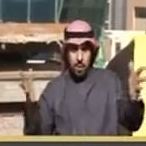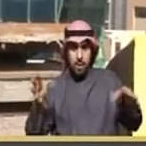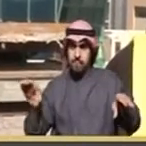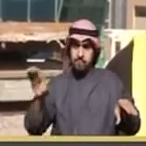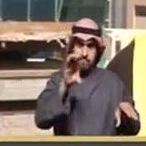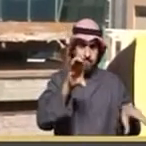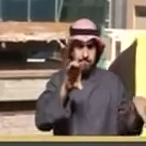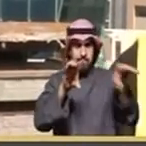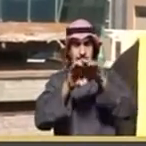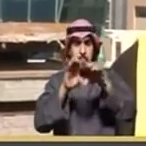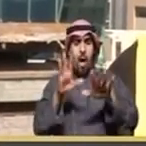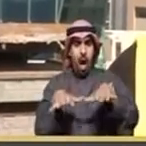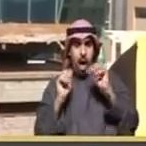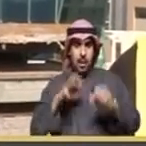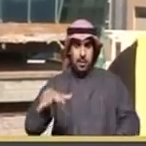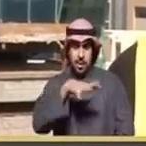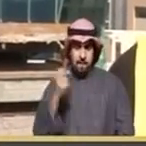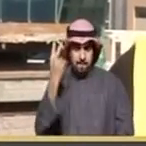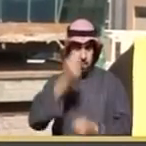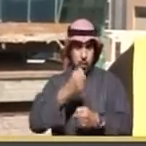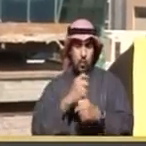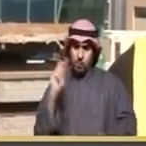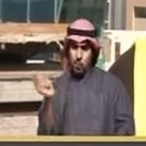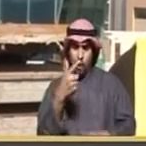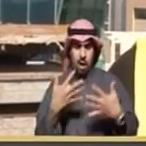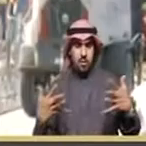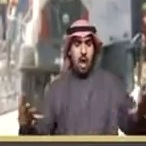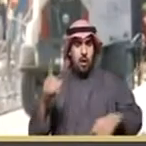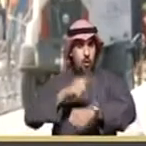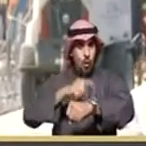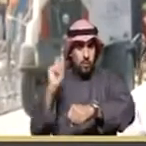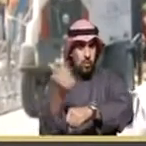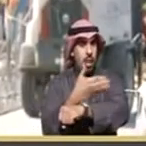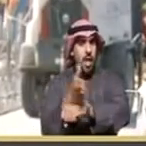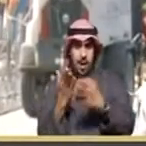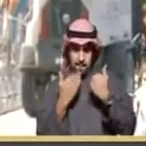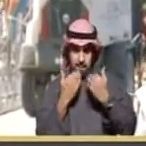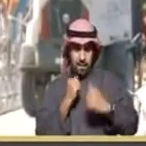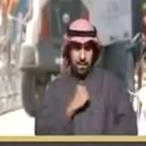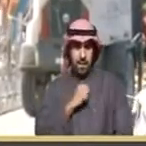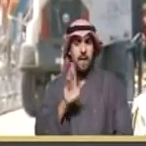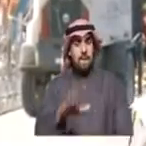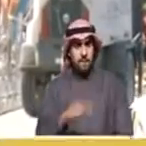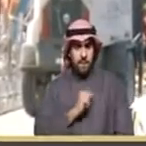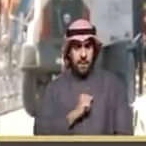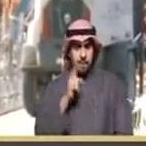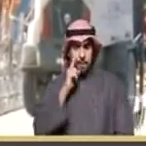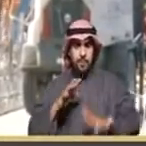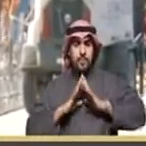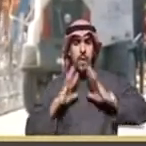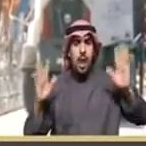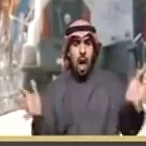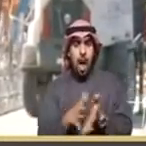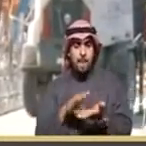يسهل عمليه انجاز المشروع ونوفر الوقت. وساحه الصب عندنا مساحتها 130 الف متر